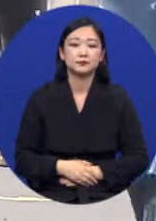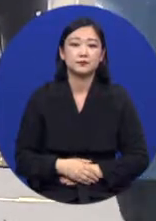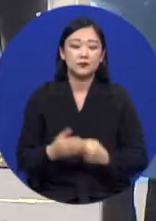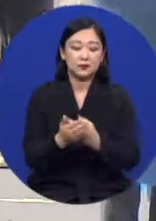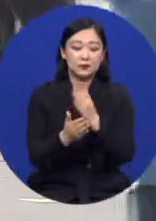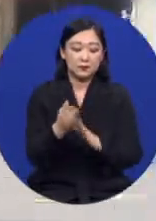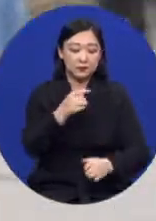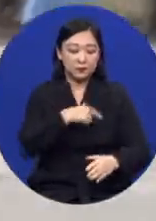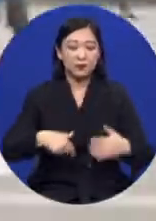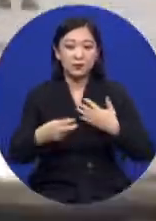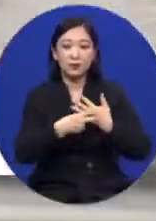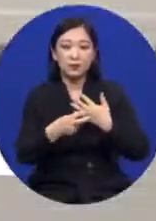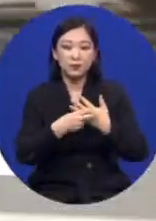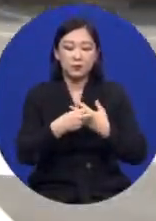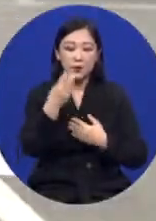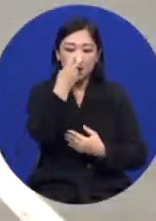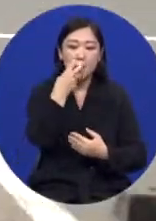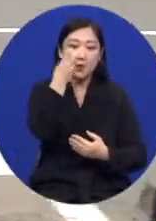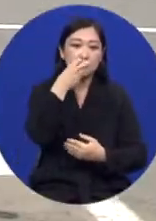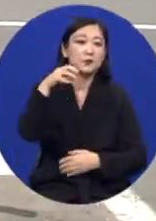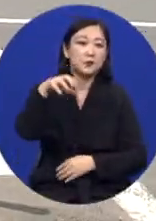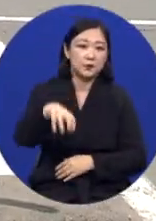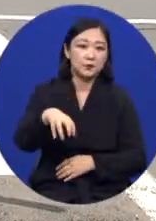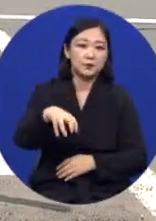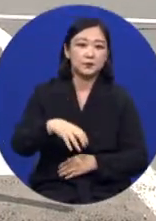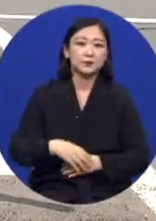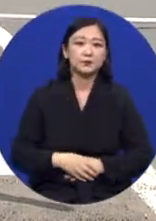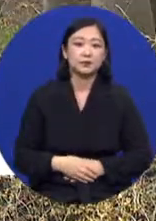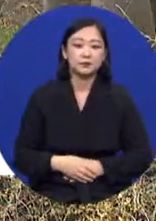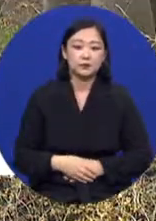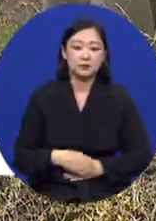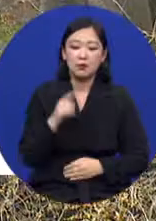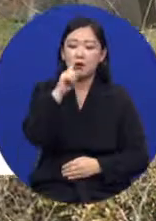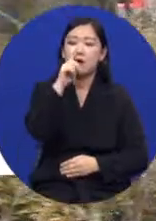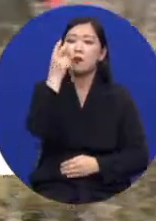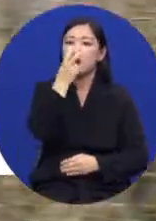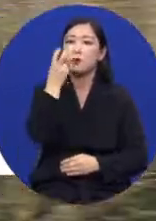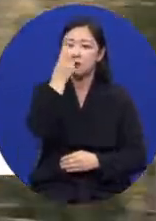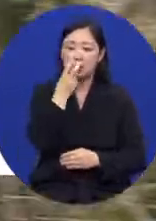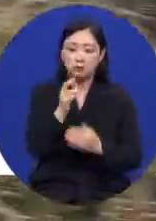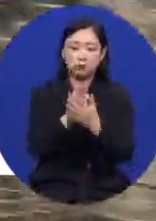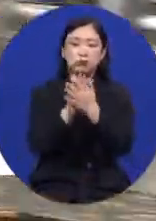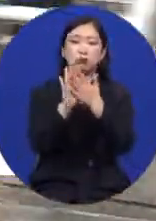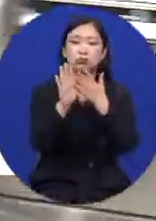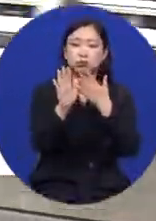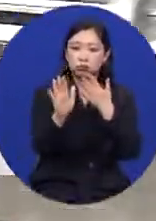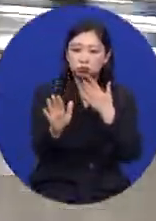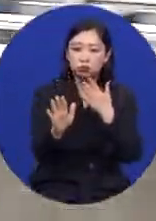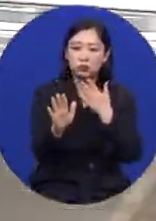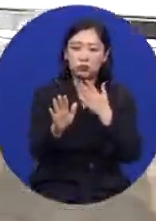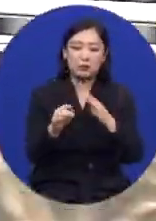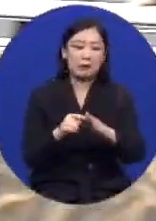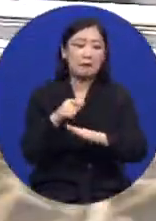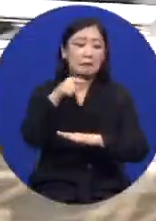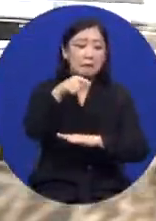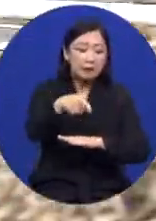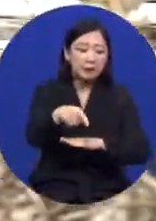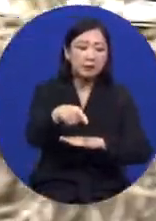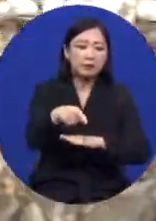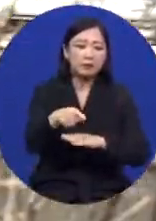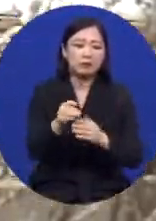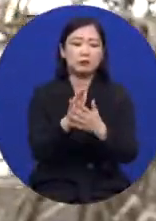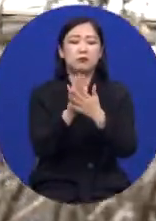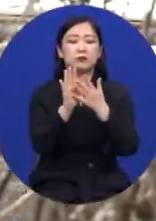제주시 보건소 코로나19 선별진료소. PCR 검사를 받으려는 대기줄이 진료소 밖 인도